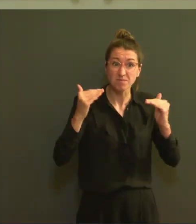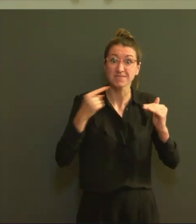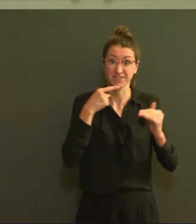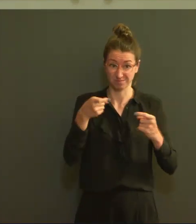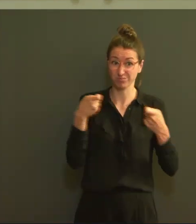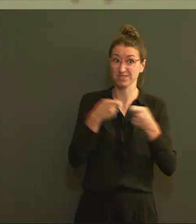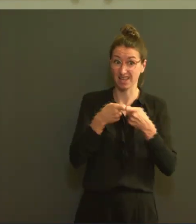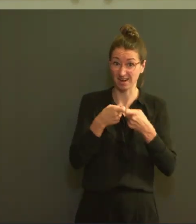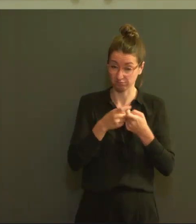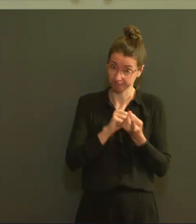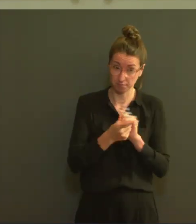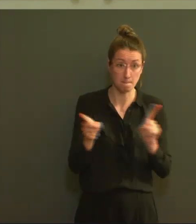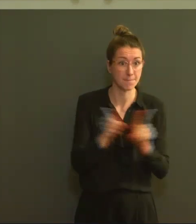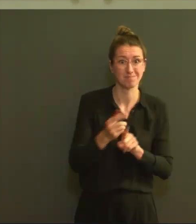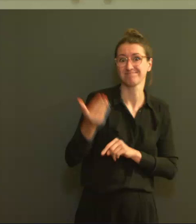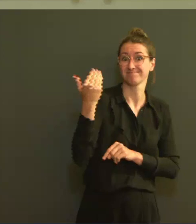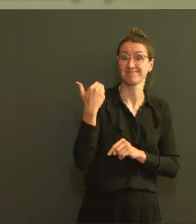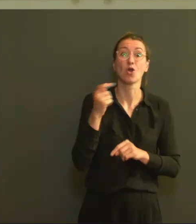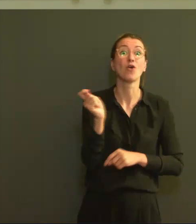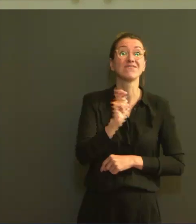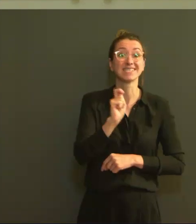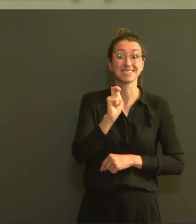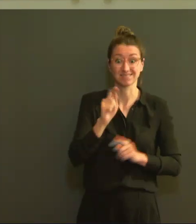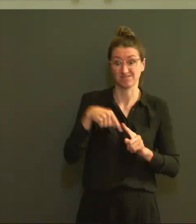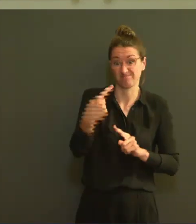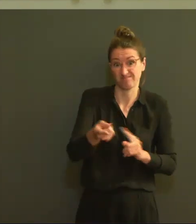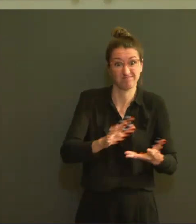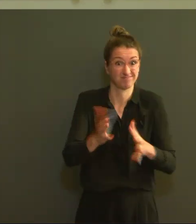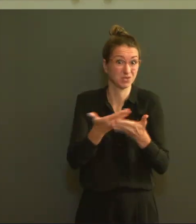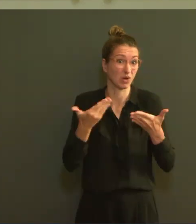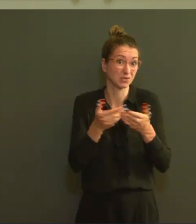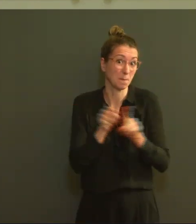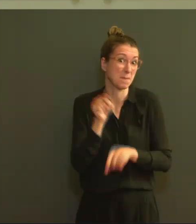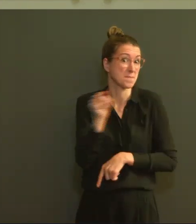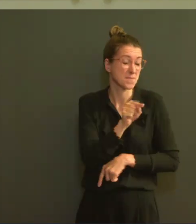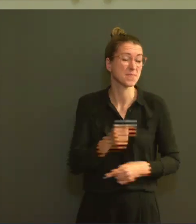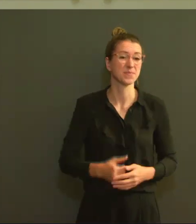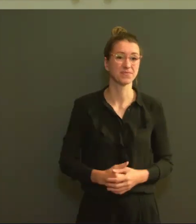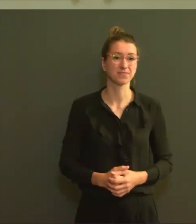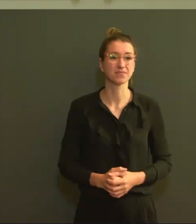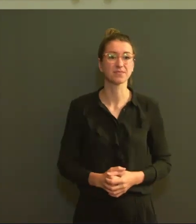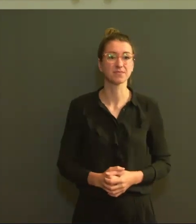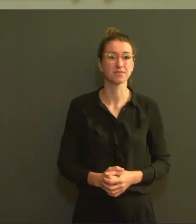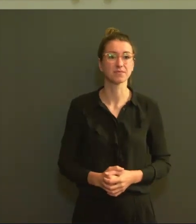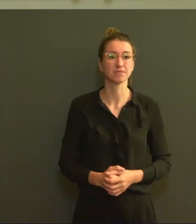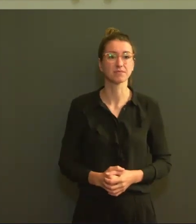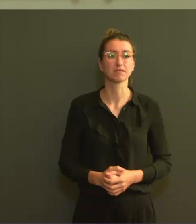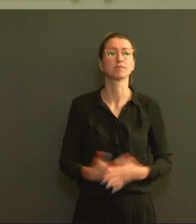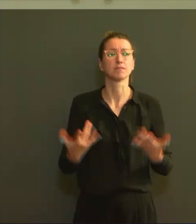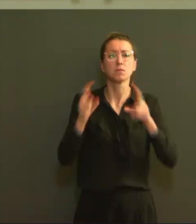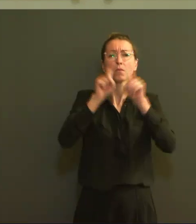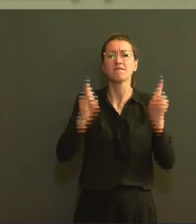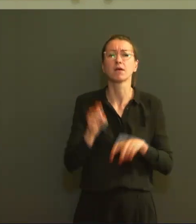d'ici 2 semaines. Dans les autres provinces, on note des augmentations comprises entre 20